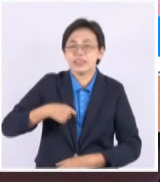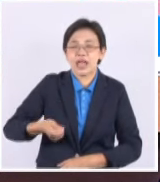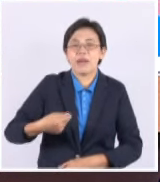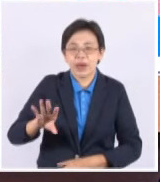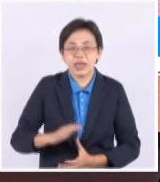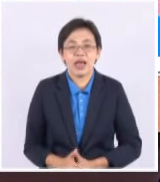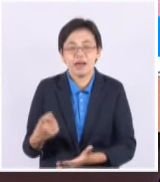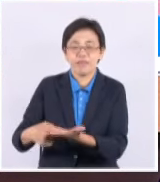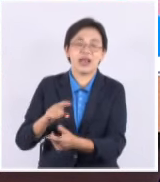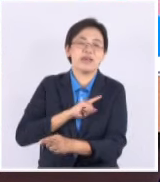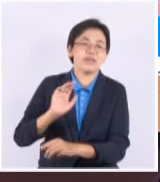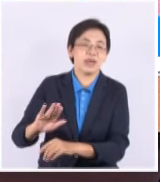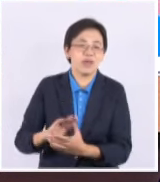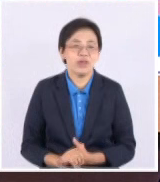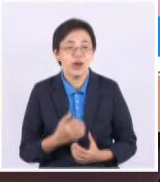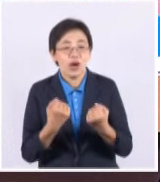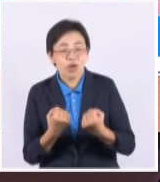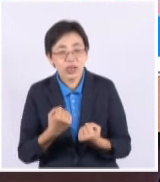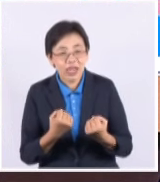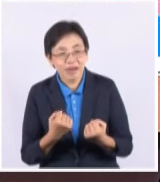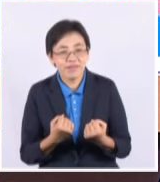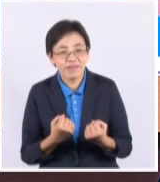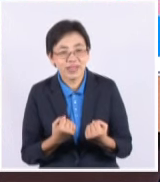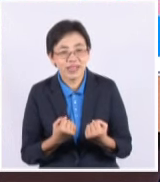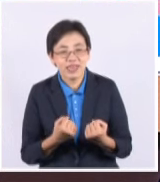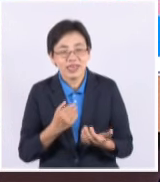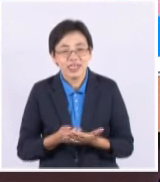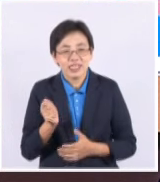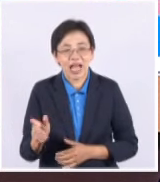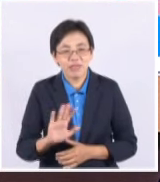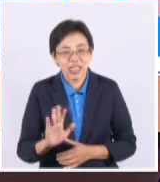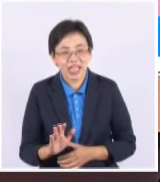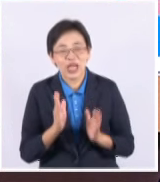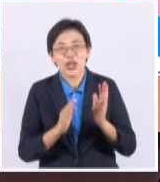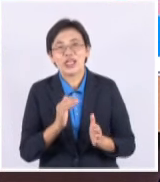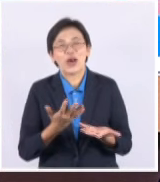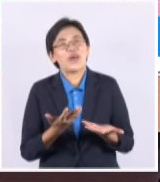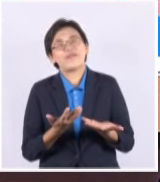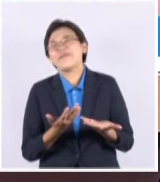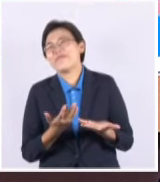งไปไว้ที่ประกันแทน คนขับไม่จ่ายคนไม่ได้ขับเดี๋ยวไปจ่ายให้เนี่ย อันนี้ส่วนตัวแล้วเนี่ย